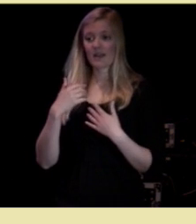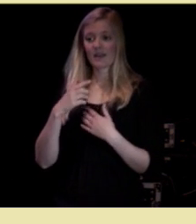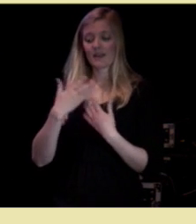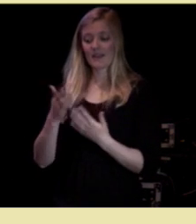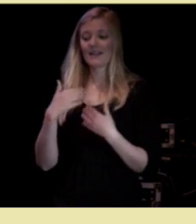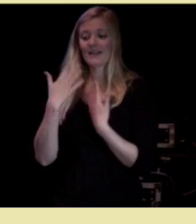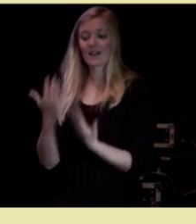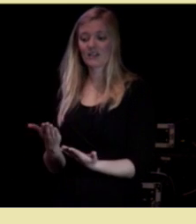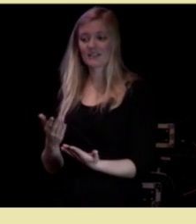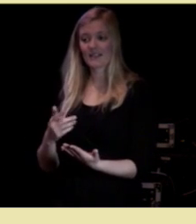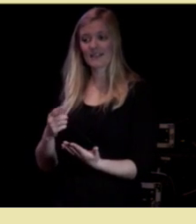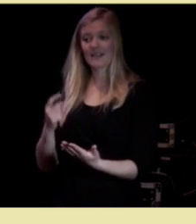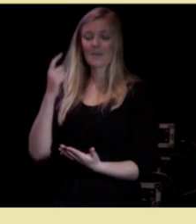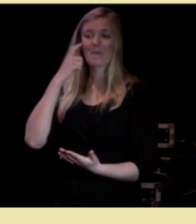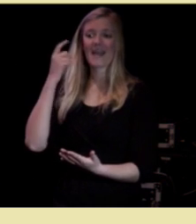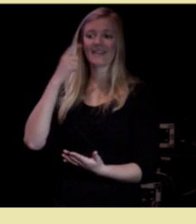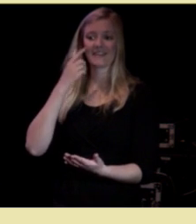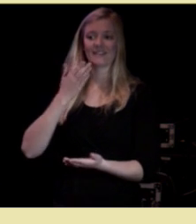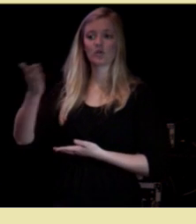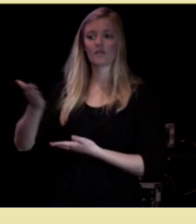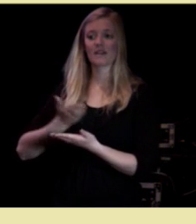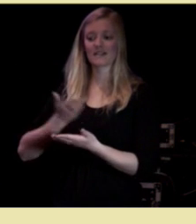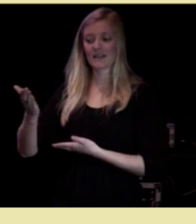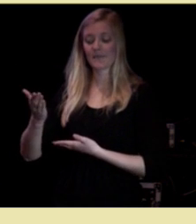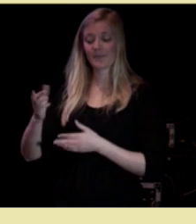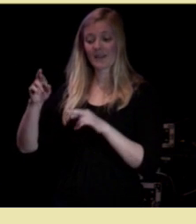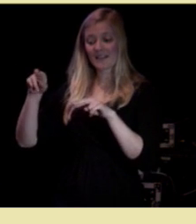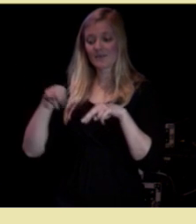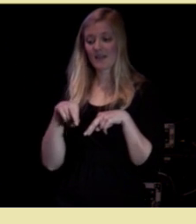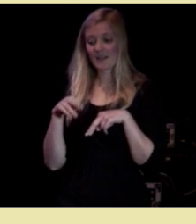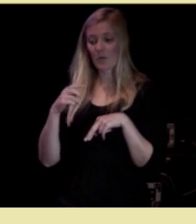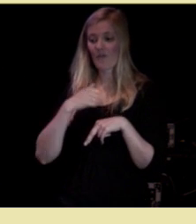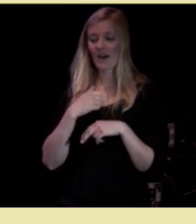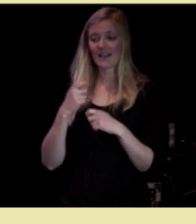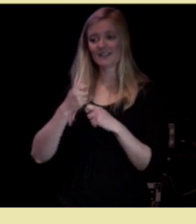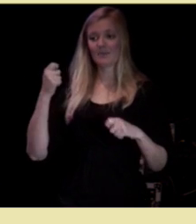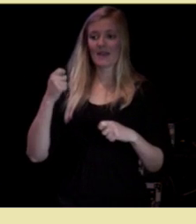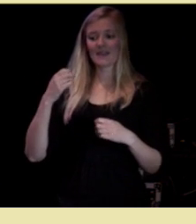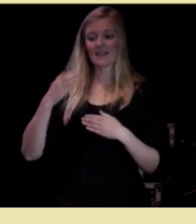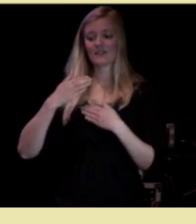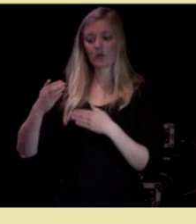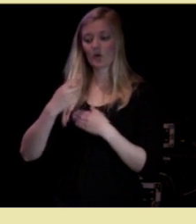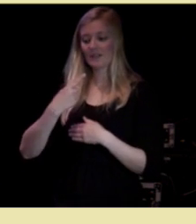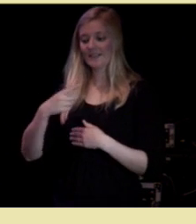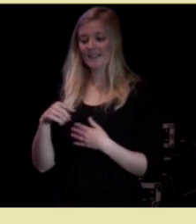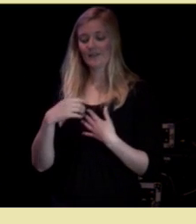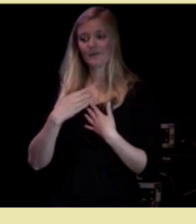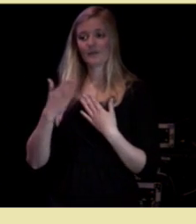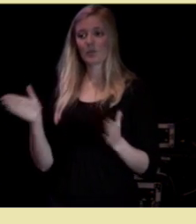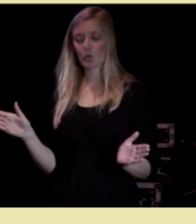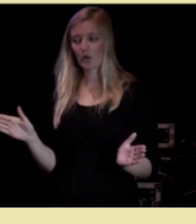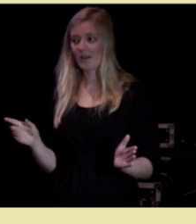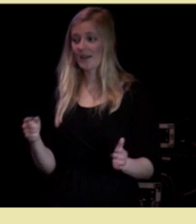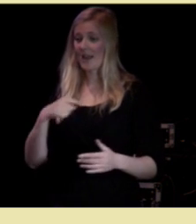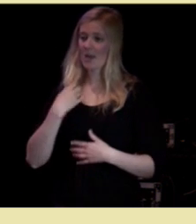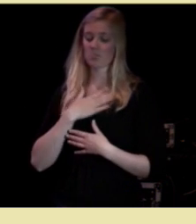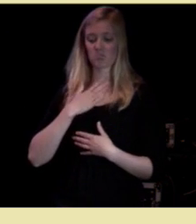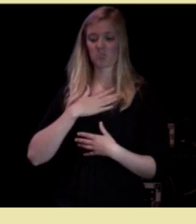meningsutveksling. Respekten må stå I et spenningsforhold til frimodighet. Det vil jeg belyse med